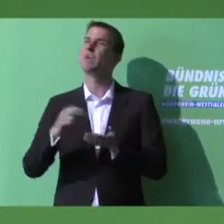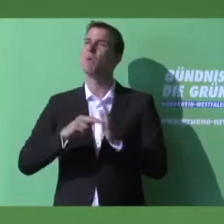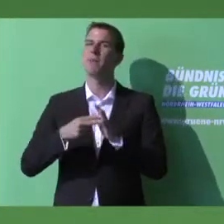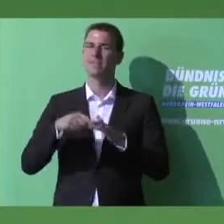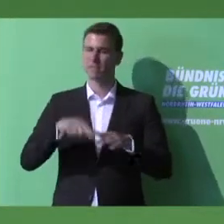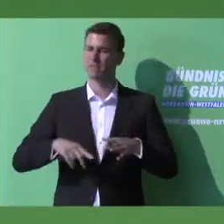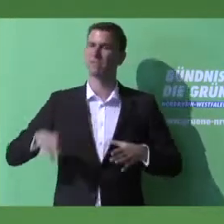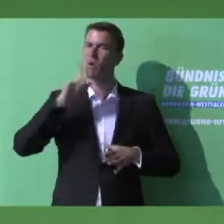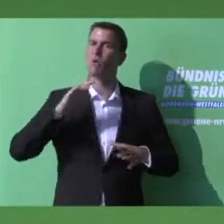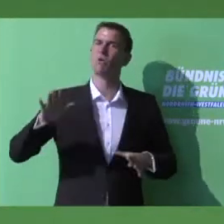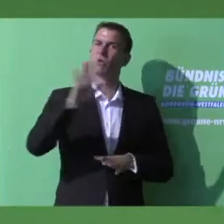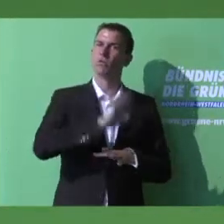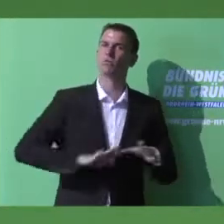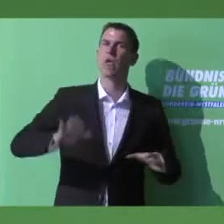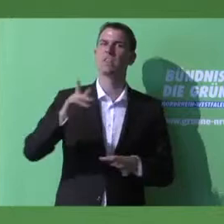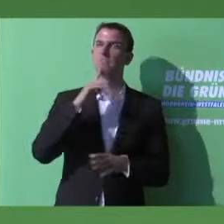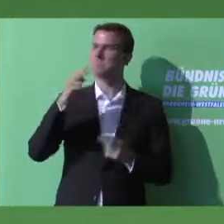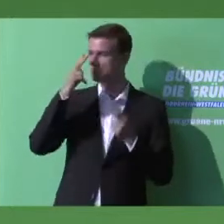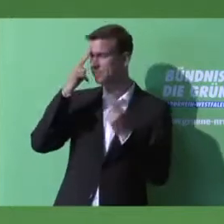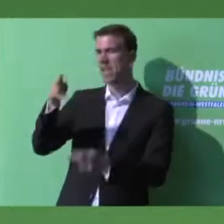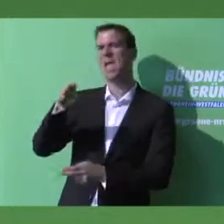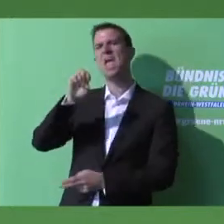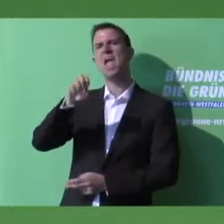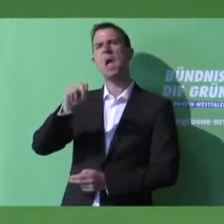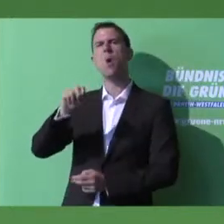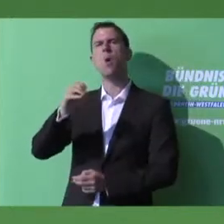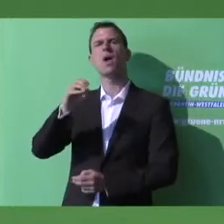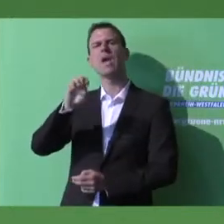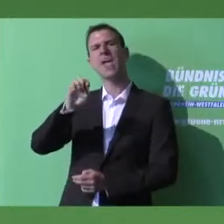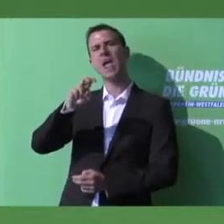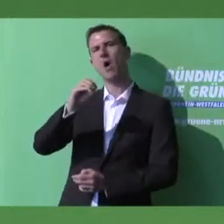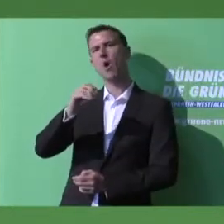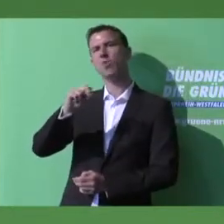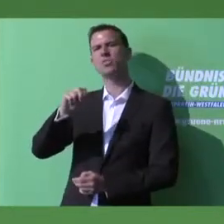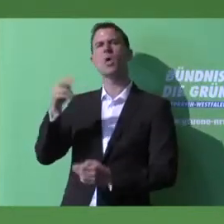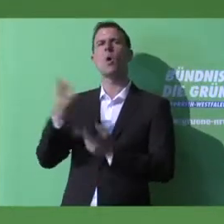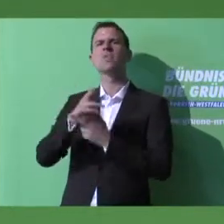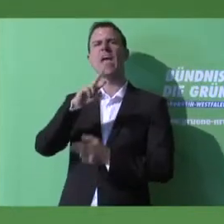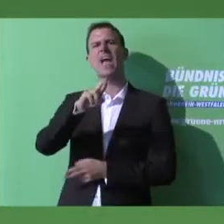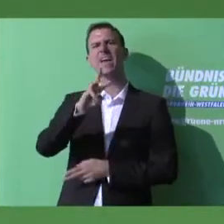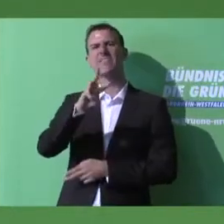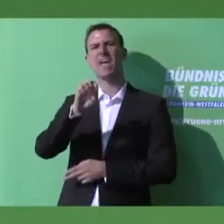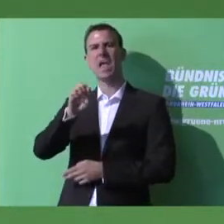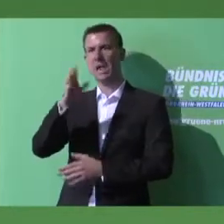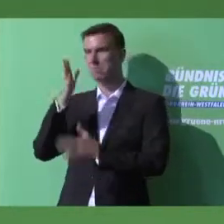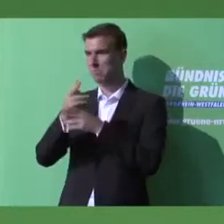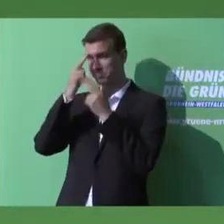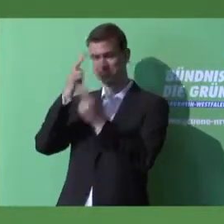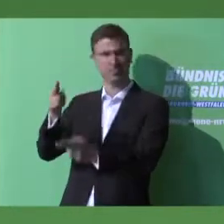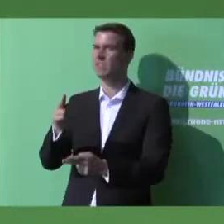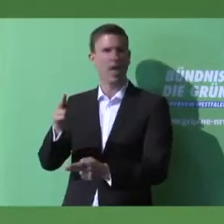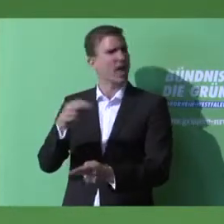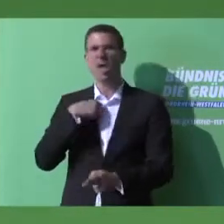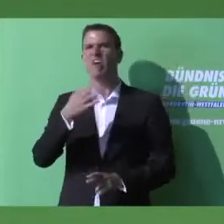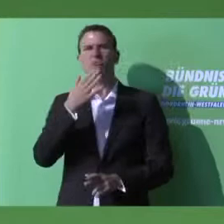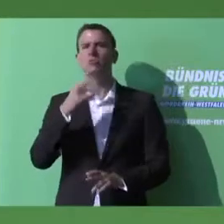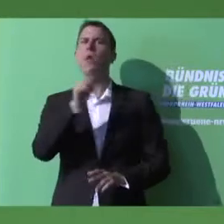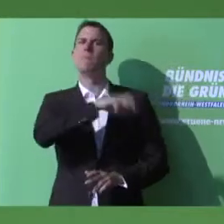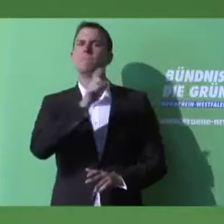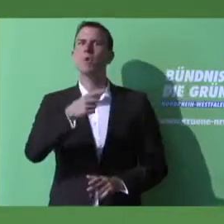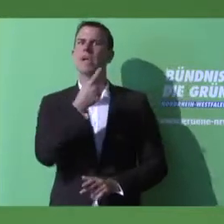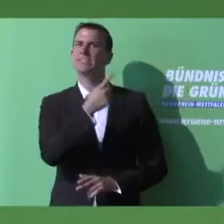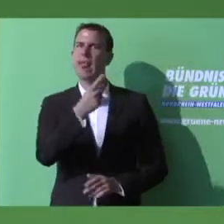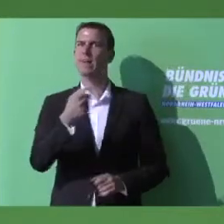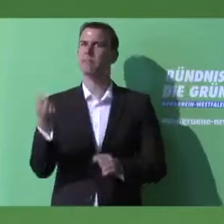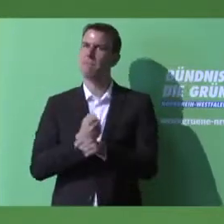Lande nicht den E.ONs und RWEs überlassen. Wir wollen, dass die Energiepolitik zurückkommt in die Hände der Bürgerinnen